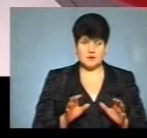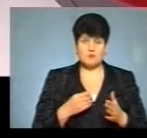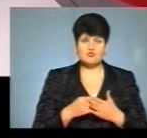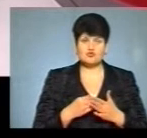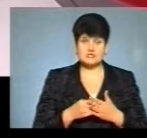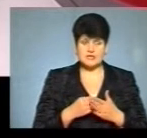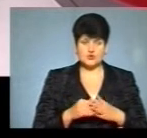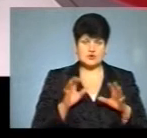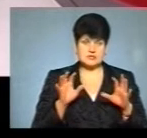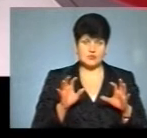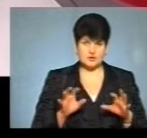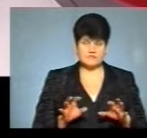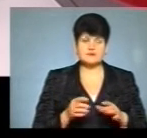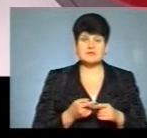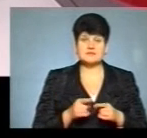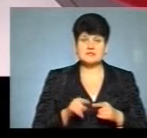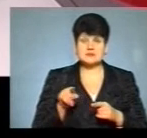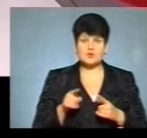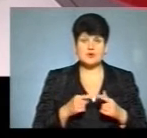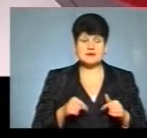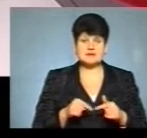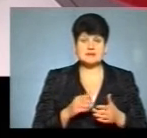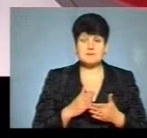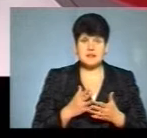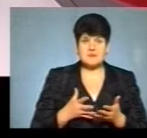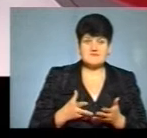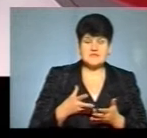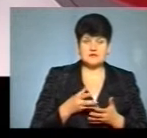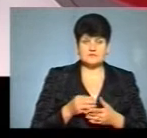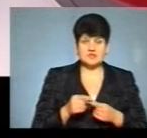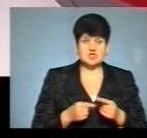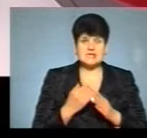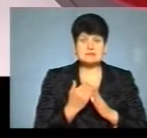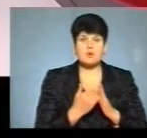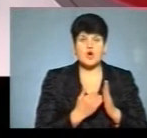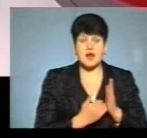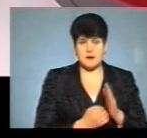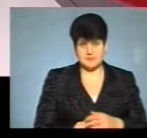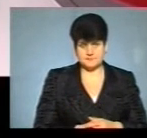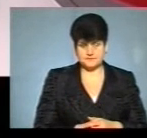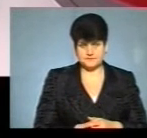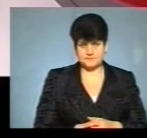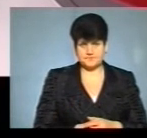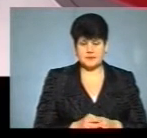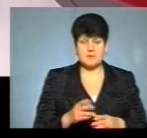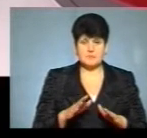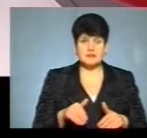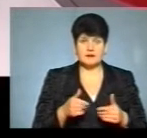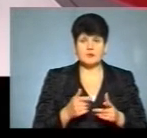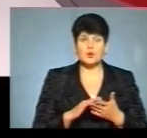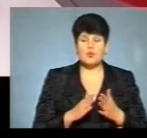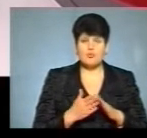бюджетного законодавства, такі організації мали би фінансуватися через програми. Тобто ми поставили